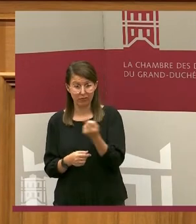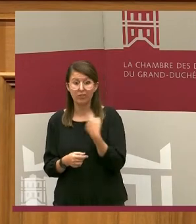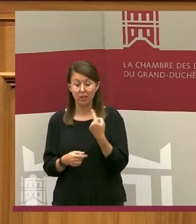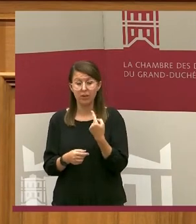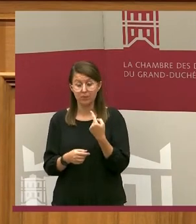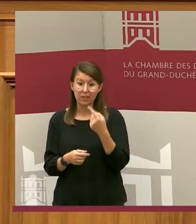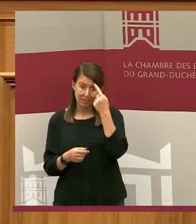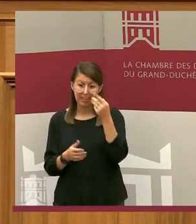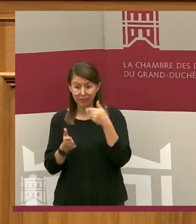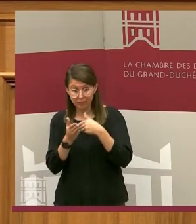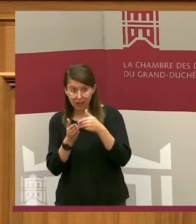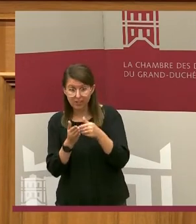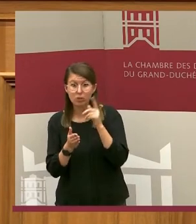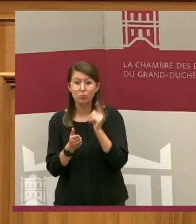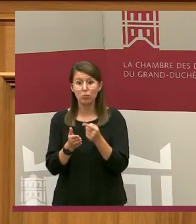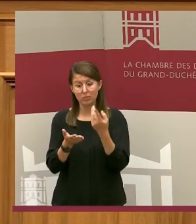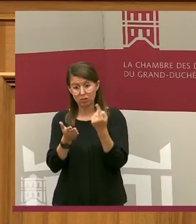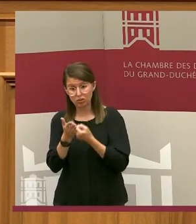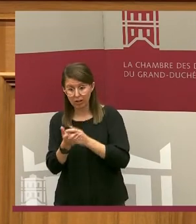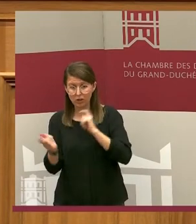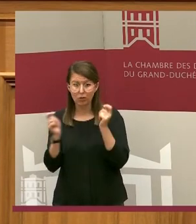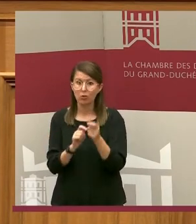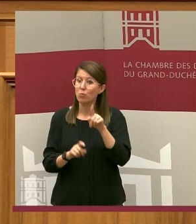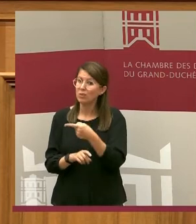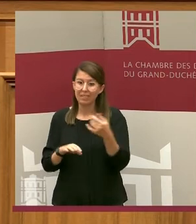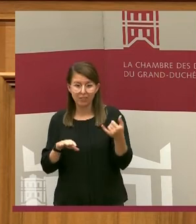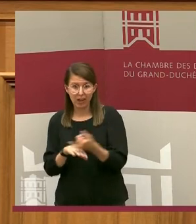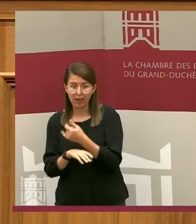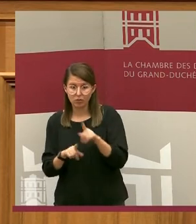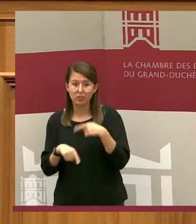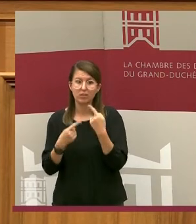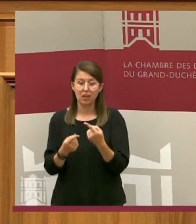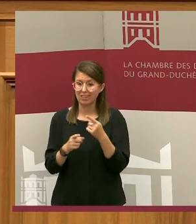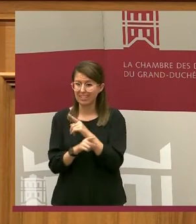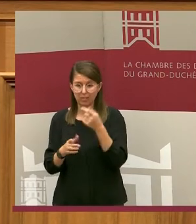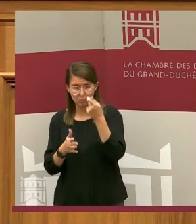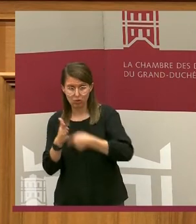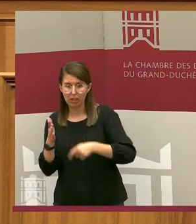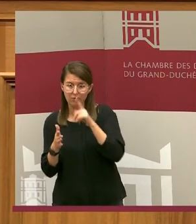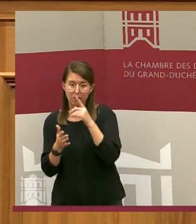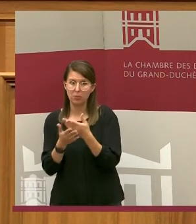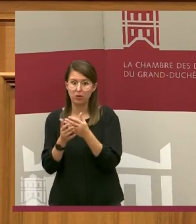sich nicht muss bestürden, für einen fairen Steuersatz zu bezahlen, aber wo ihn nicht bestraft wird, wenn er seinen